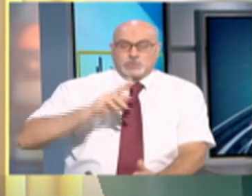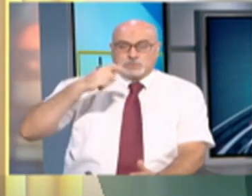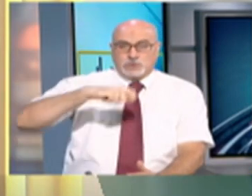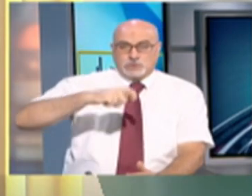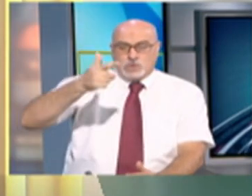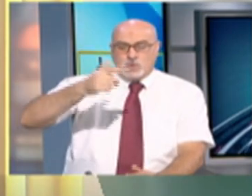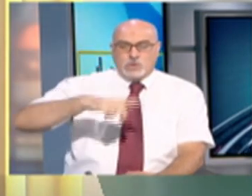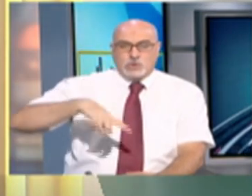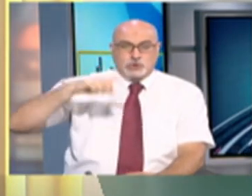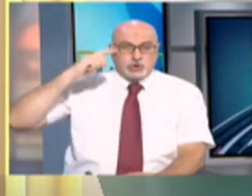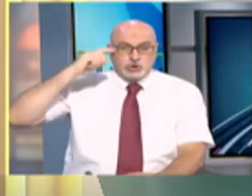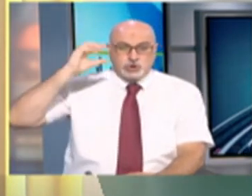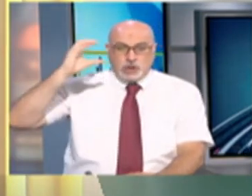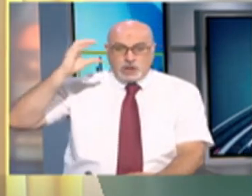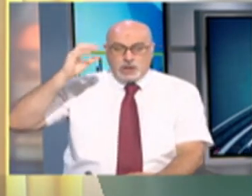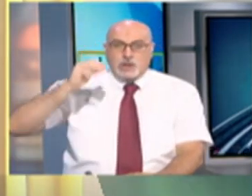وراعي هذا الاجتماع،